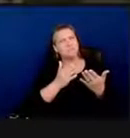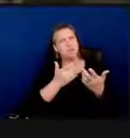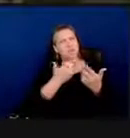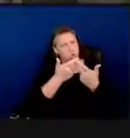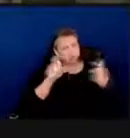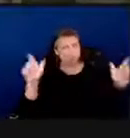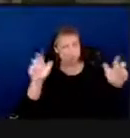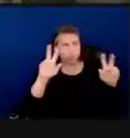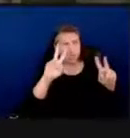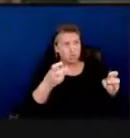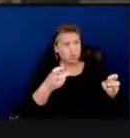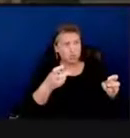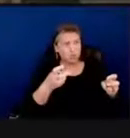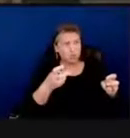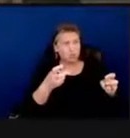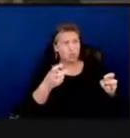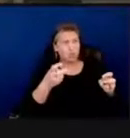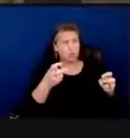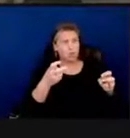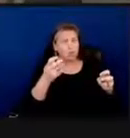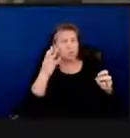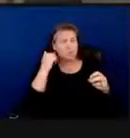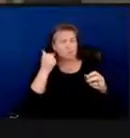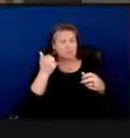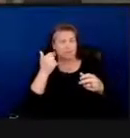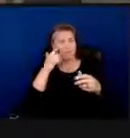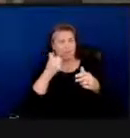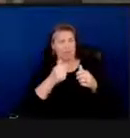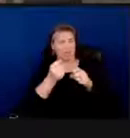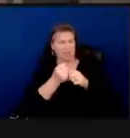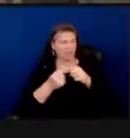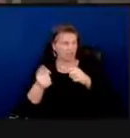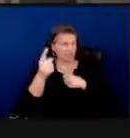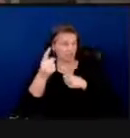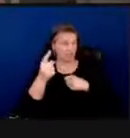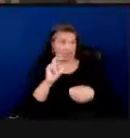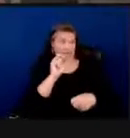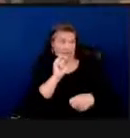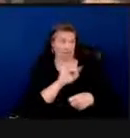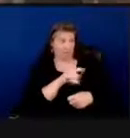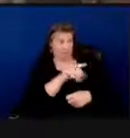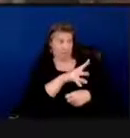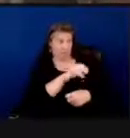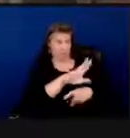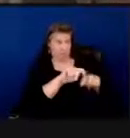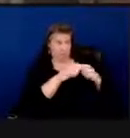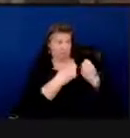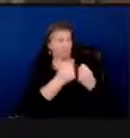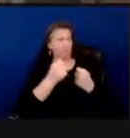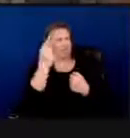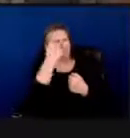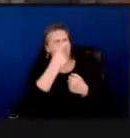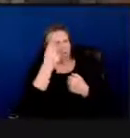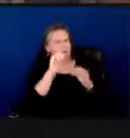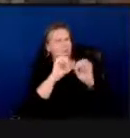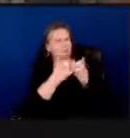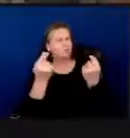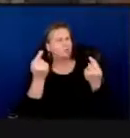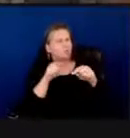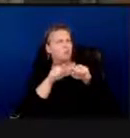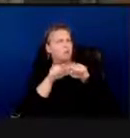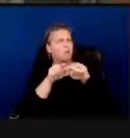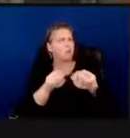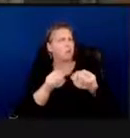Na je, mimi ninaona kuwa hili ni changamoto hata pale ambapo